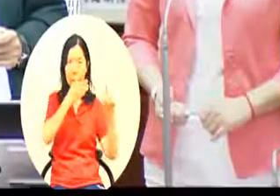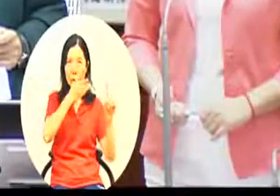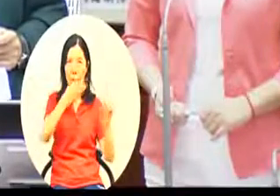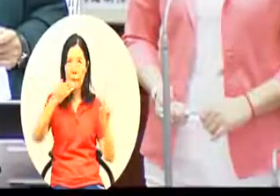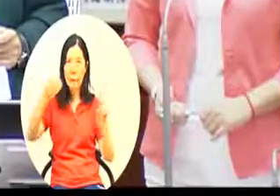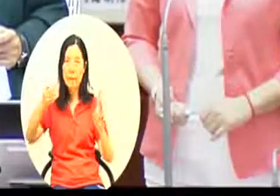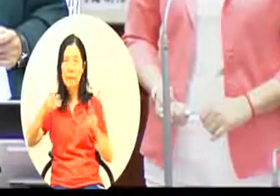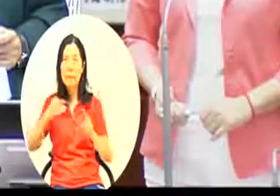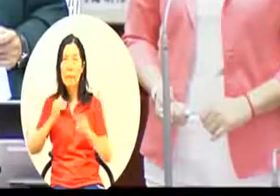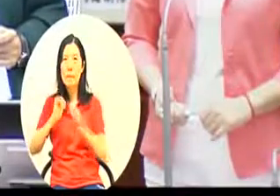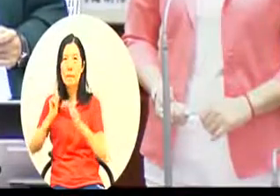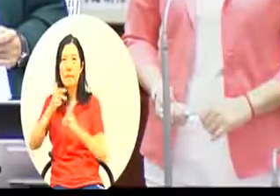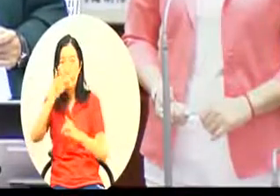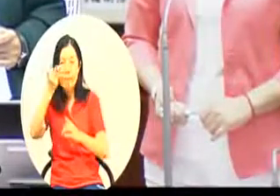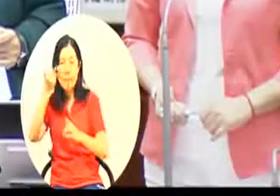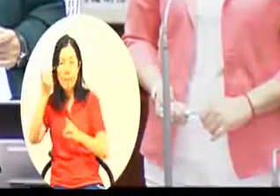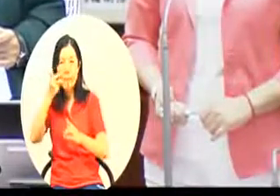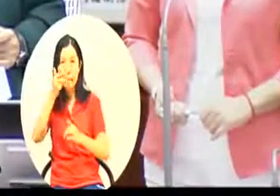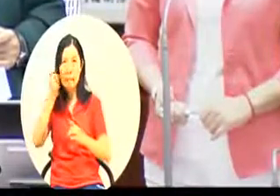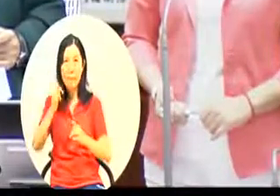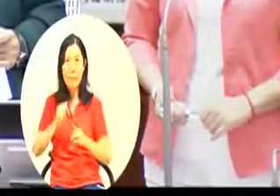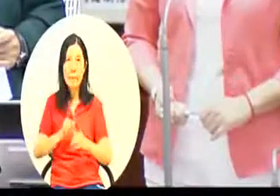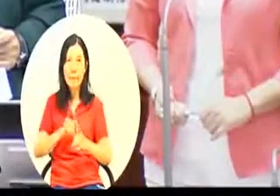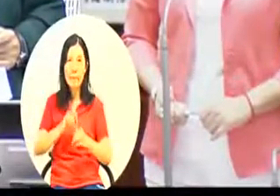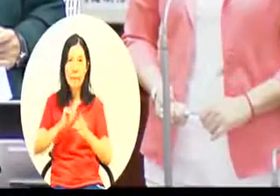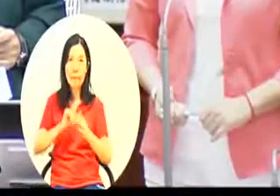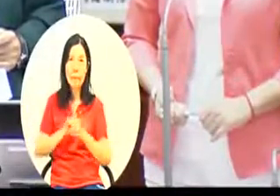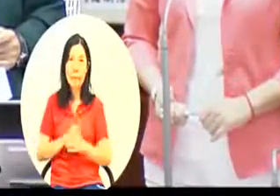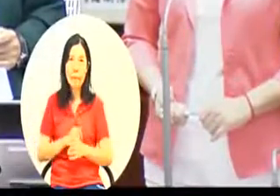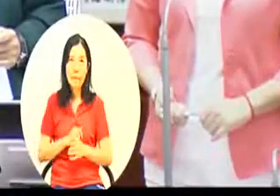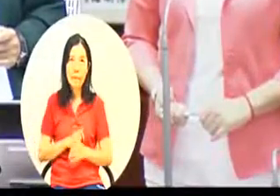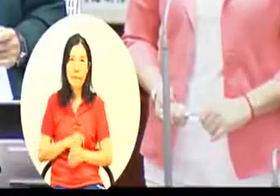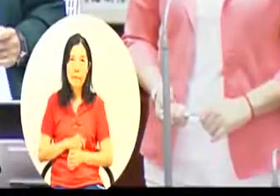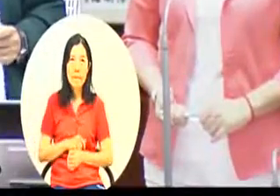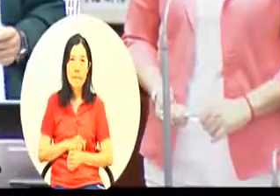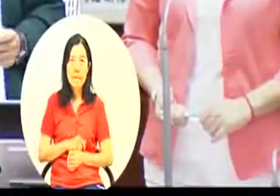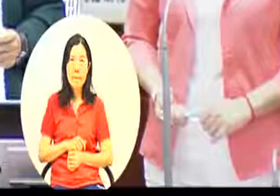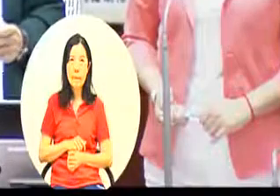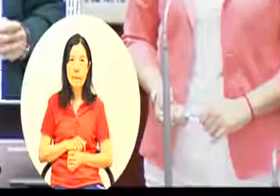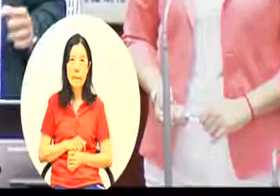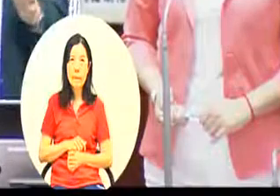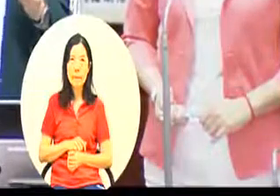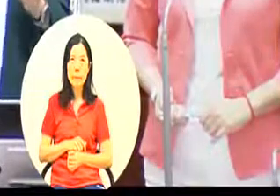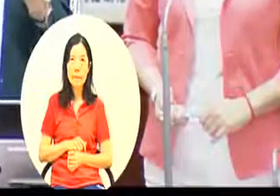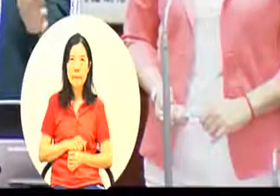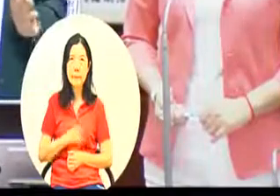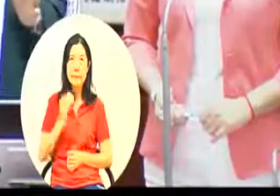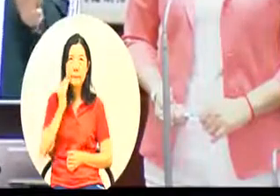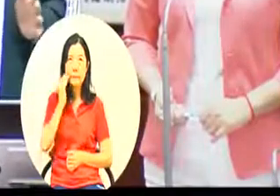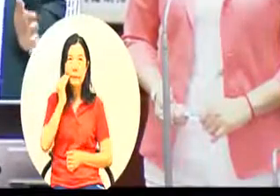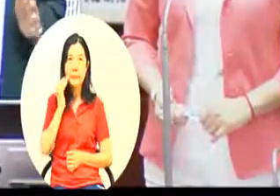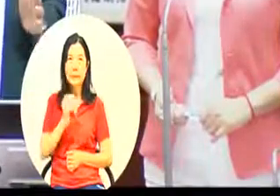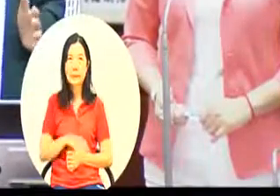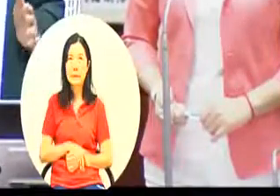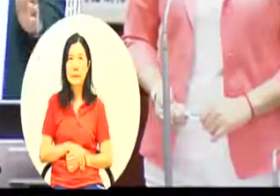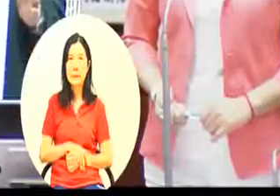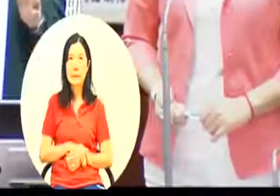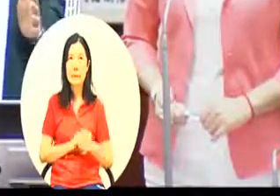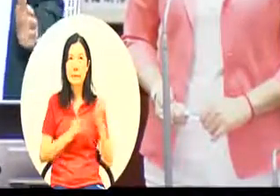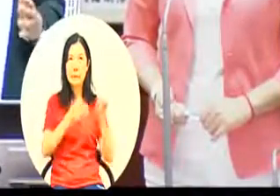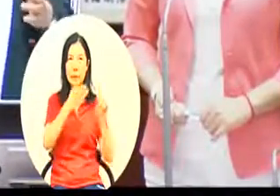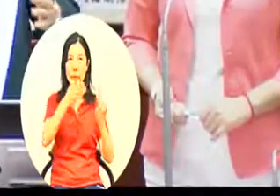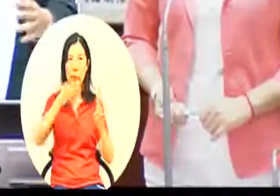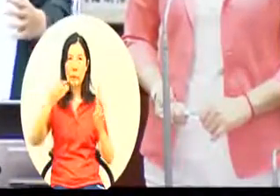便民，希望让所有的市民更方便。好，那这样啊，如果因为